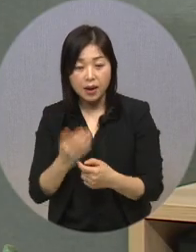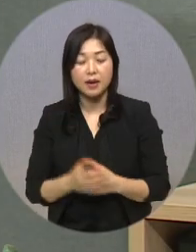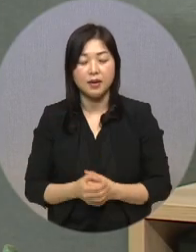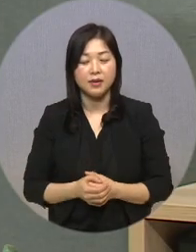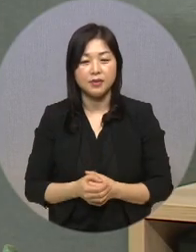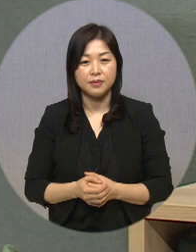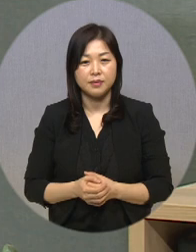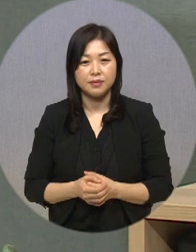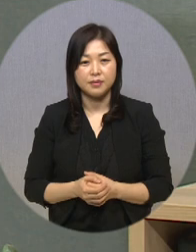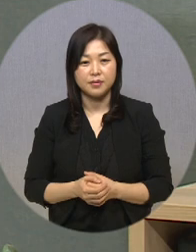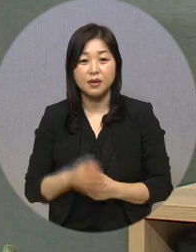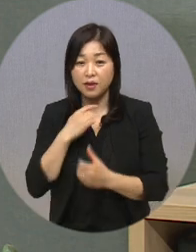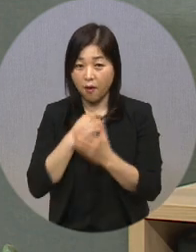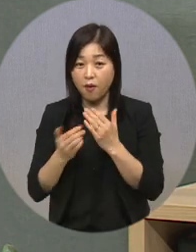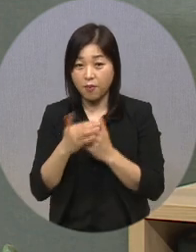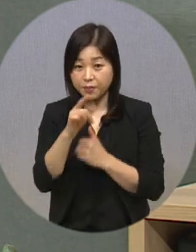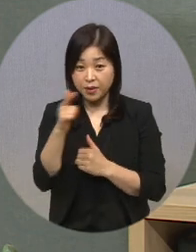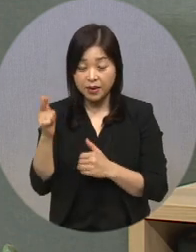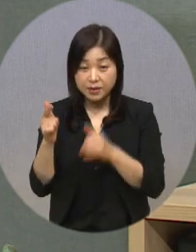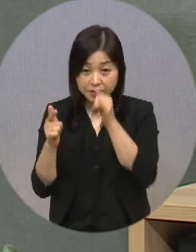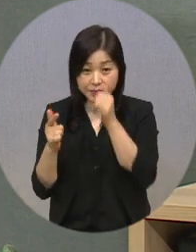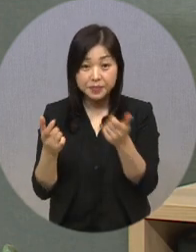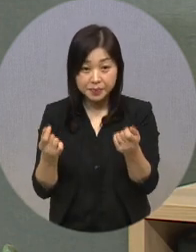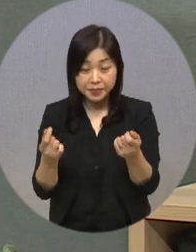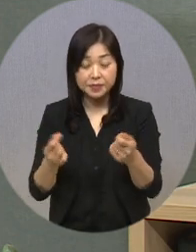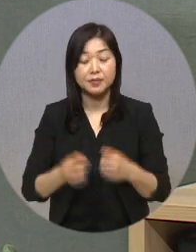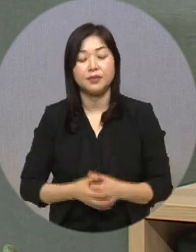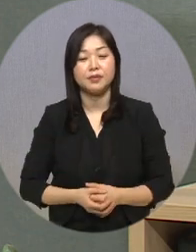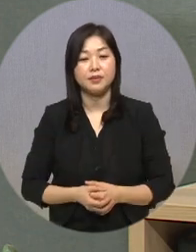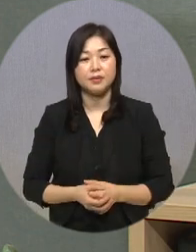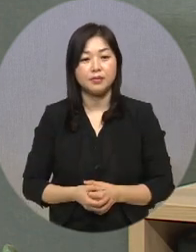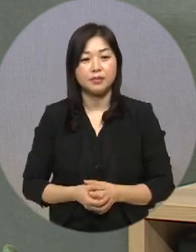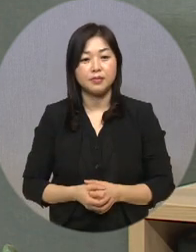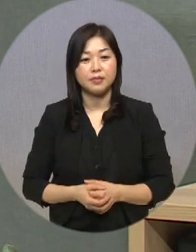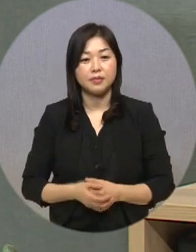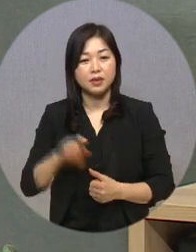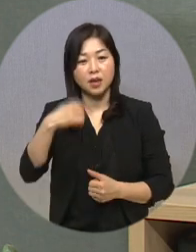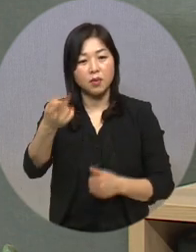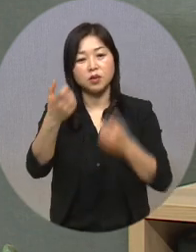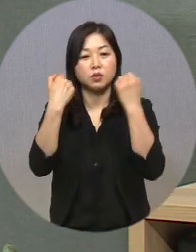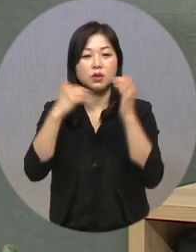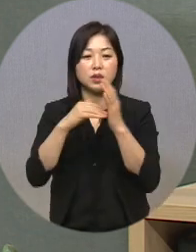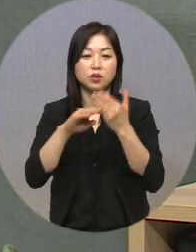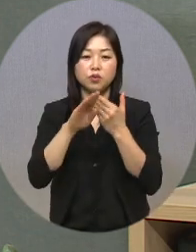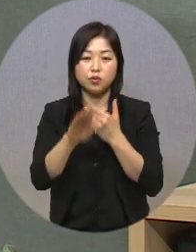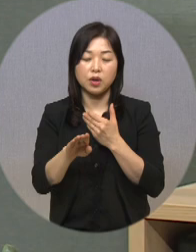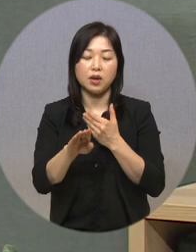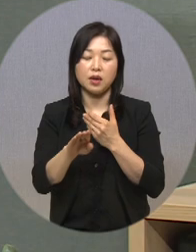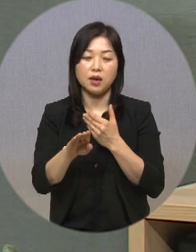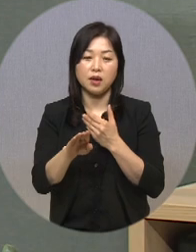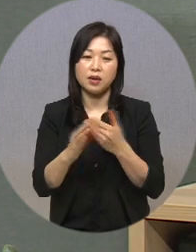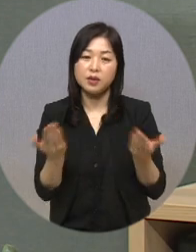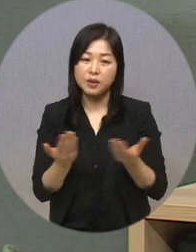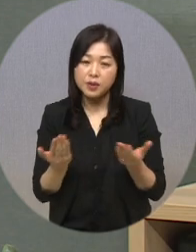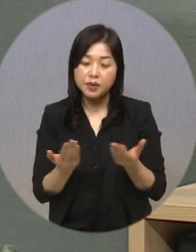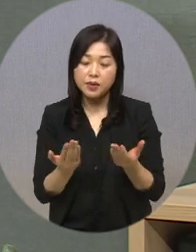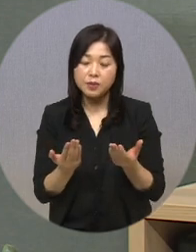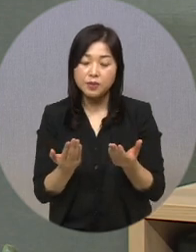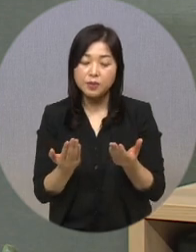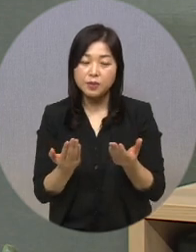되고 막 그런 여러 가지 이제 과정을 겪으셨군요. 그 뒤에 이제 졸업을 하고